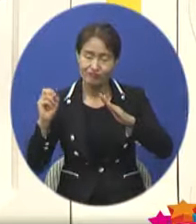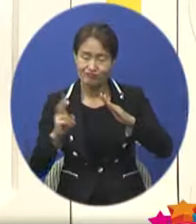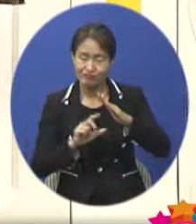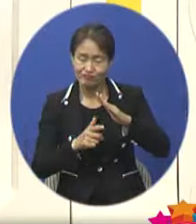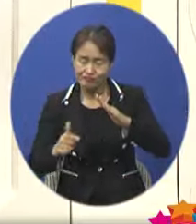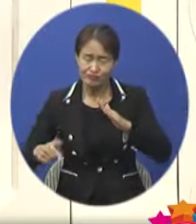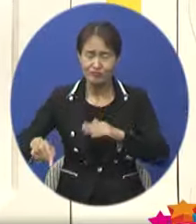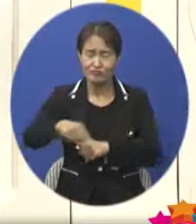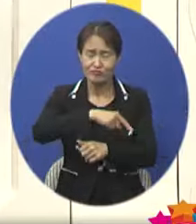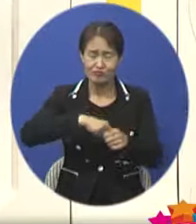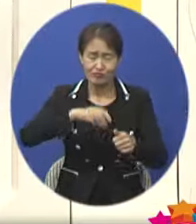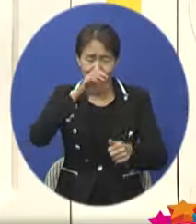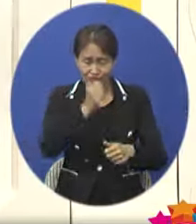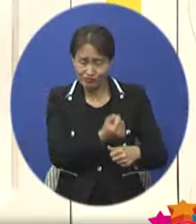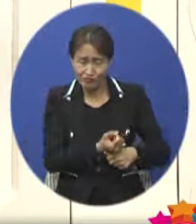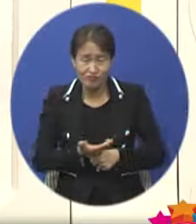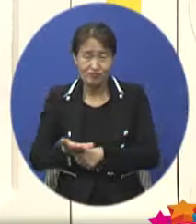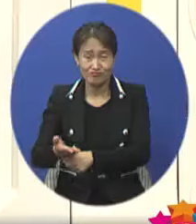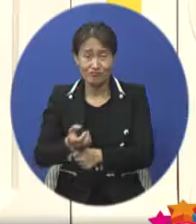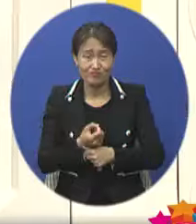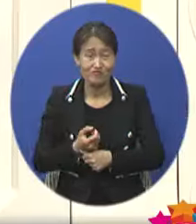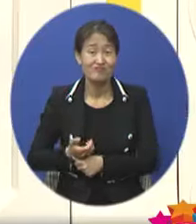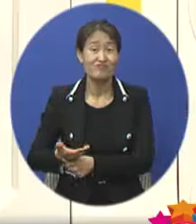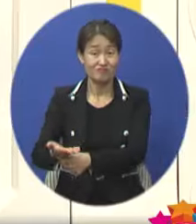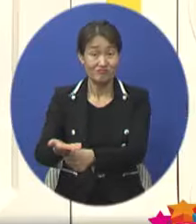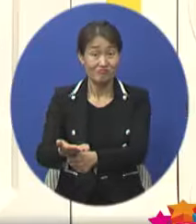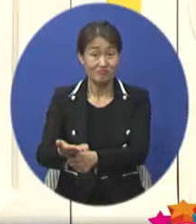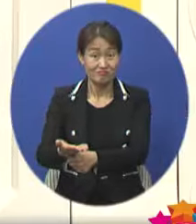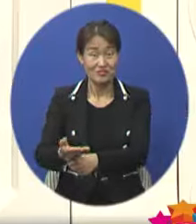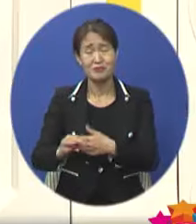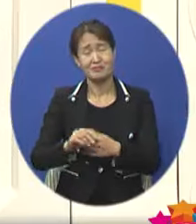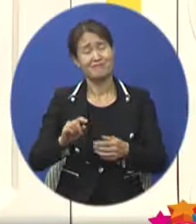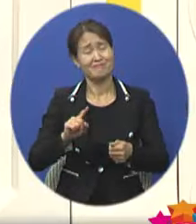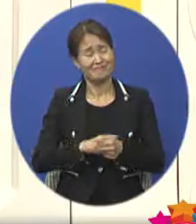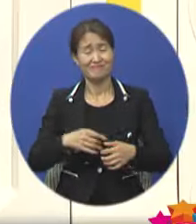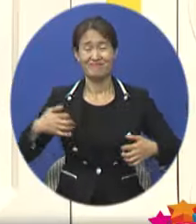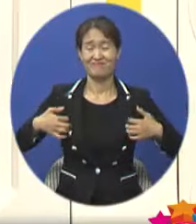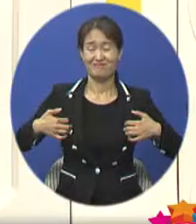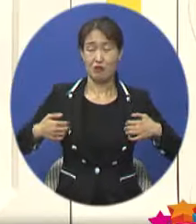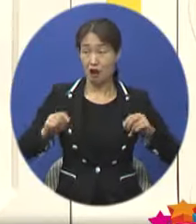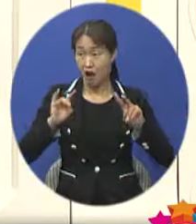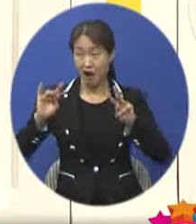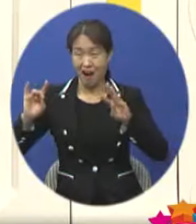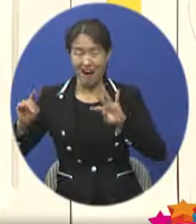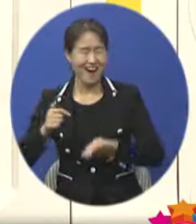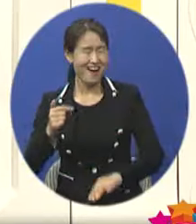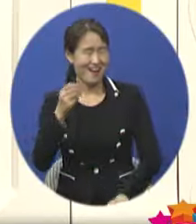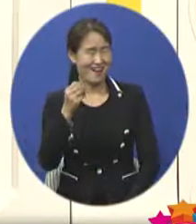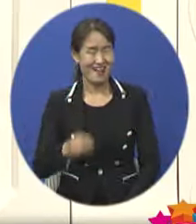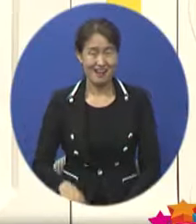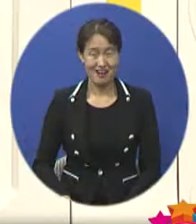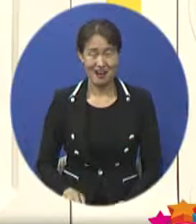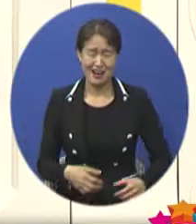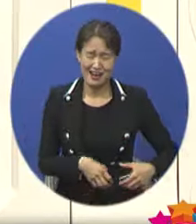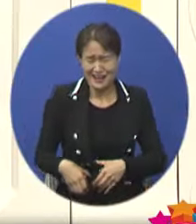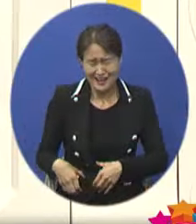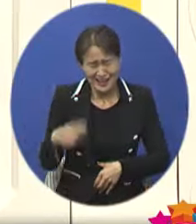이 좋은 소식들 이렇게 많이 이 전해주시면 이렇게 좋습니다. 기쁨 배가 됩니다. 네. 네. 주저하지